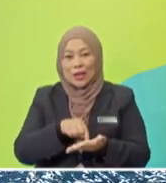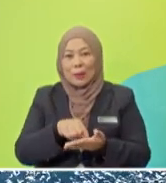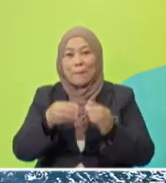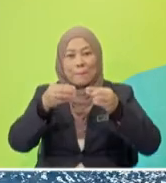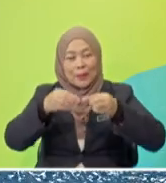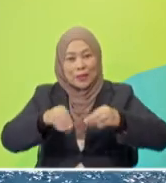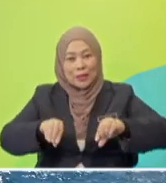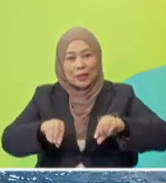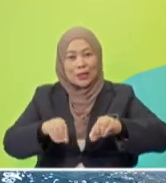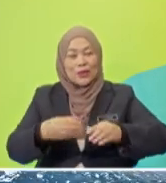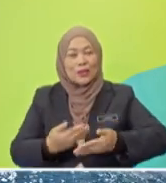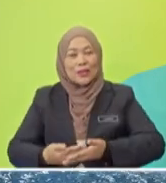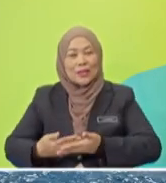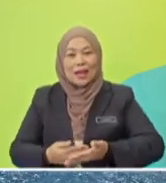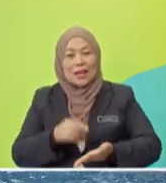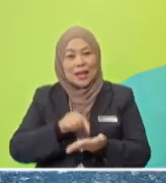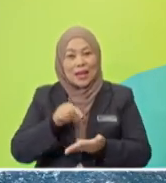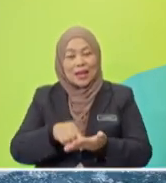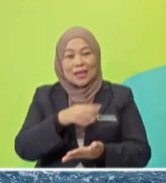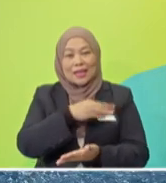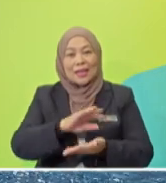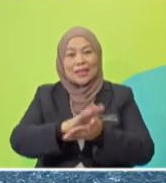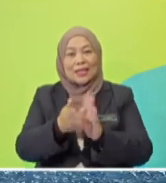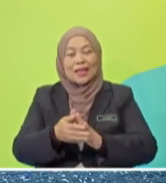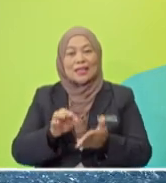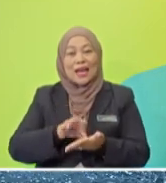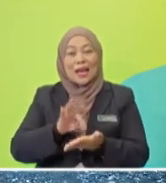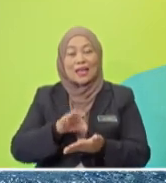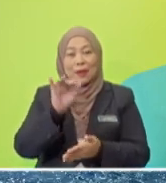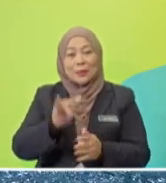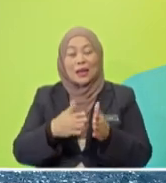ayam dan akhirnya jadi ayam yang dewasa besar